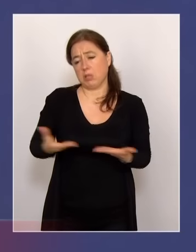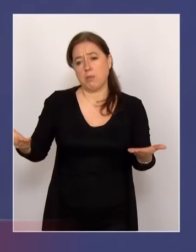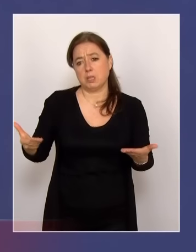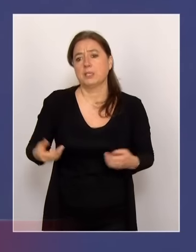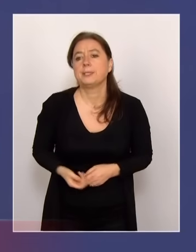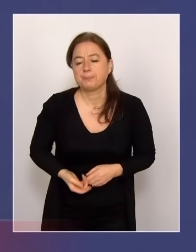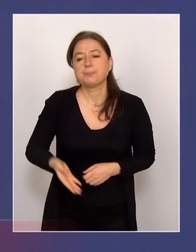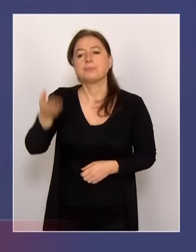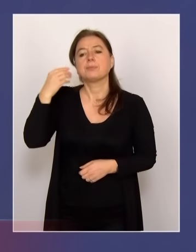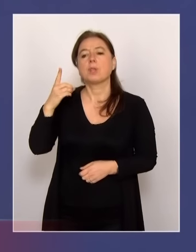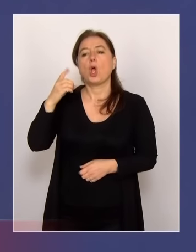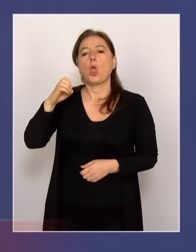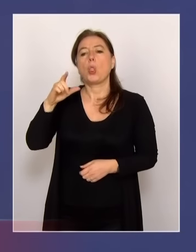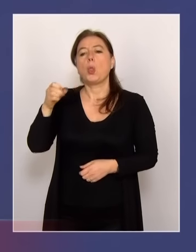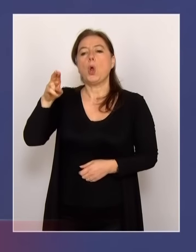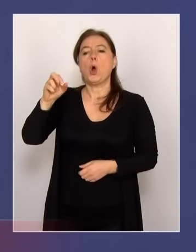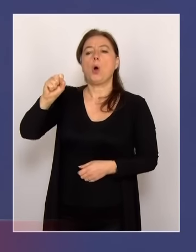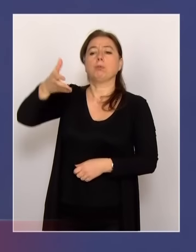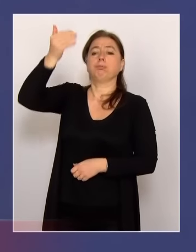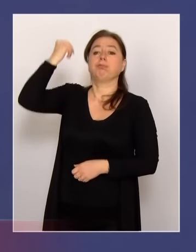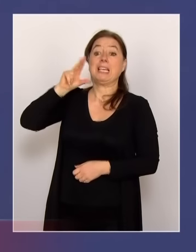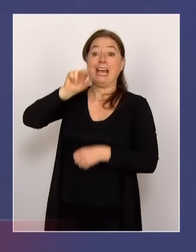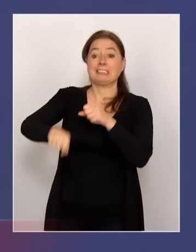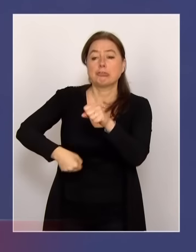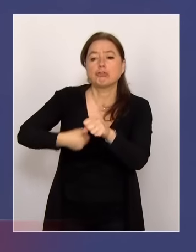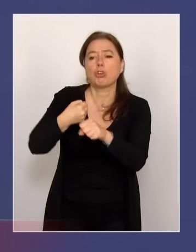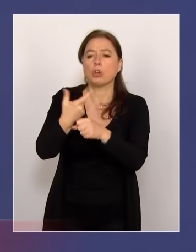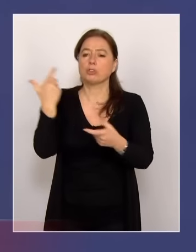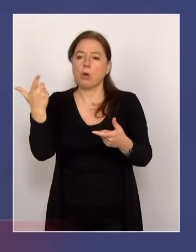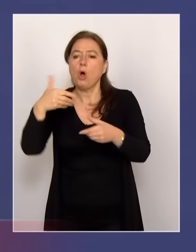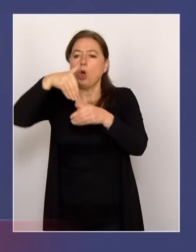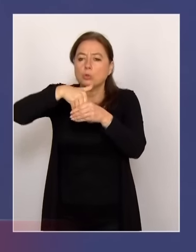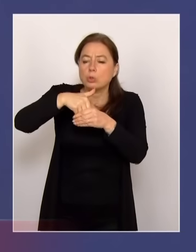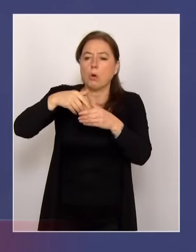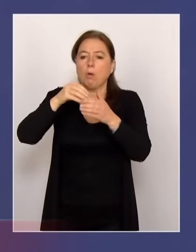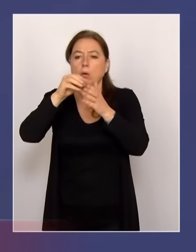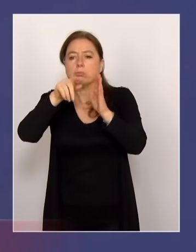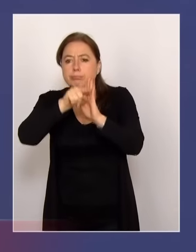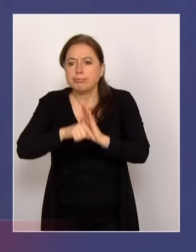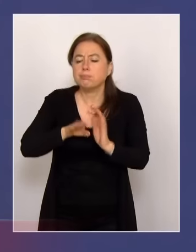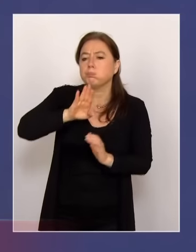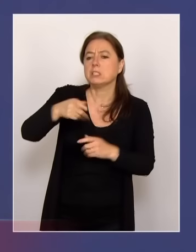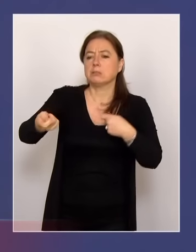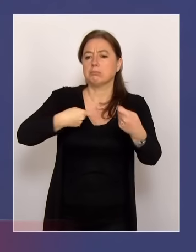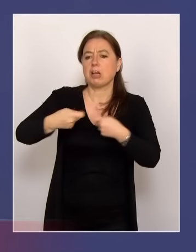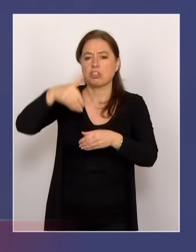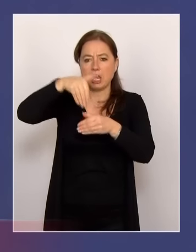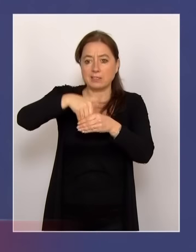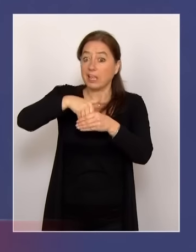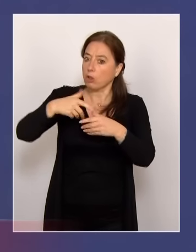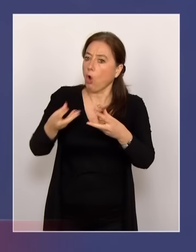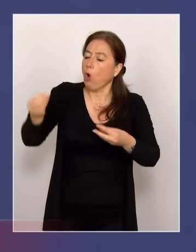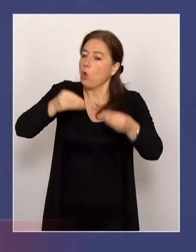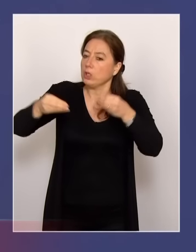Depuis que Jacques Delors a fait le marché intérieur, il y a 30 ans, nous l'approfondissons, nous l'augmentons par toujours plus d'intégration. Et c'est une action de bon sens.